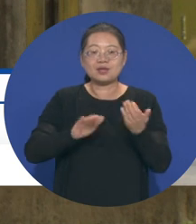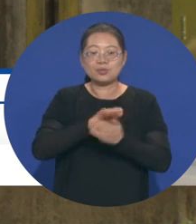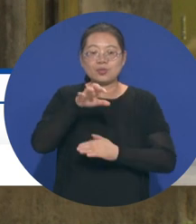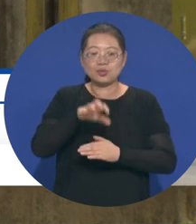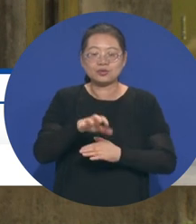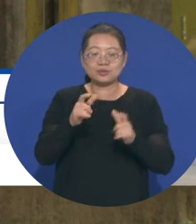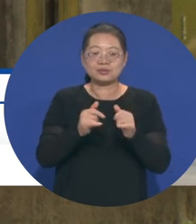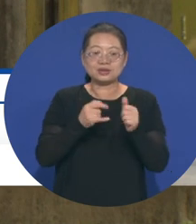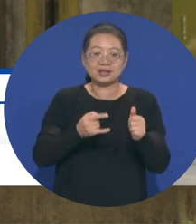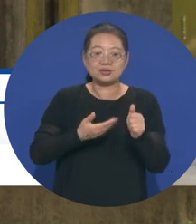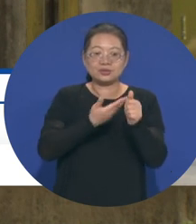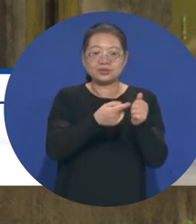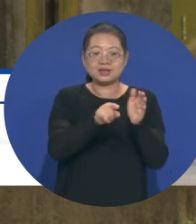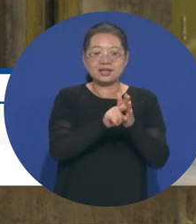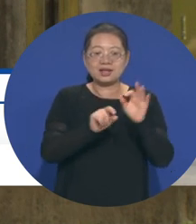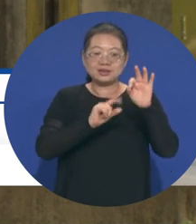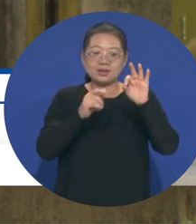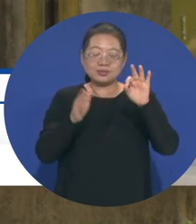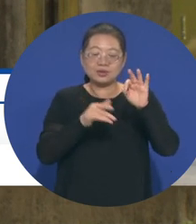위해 월부터